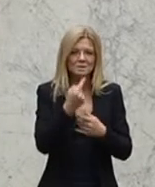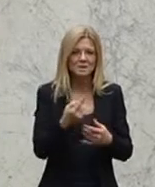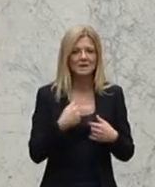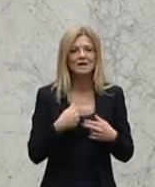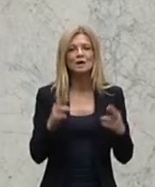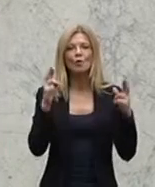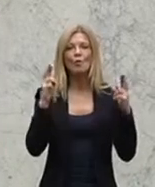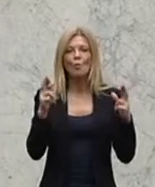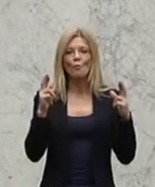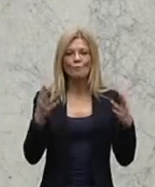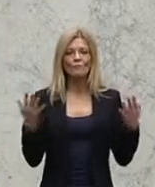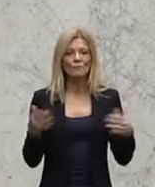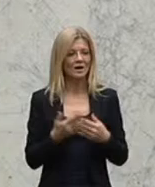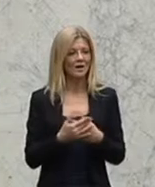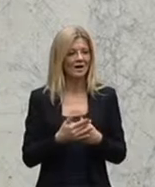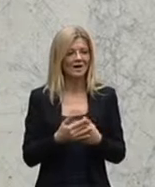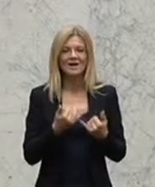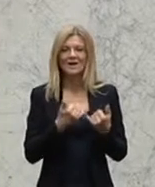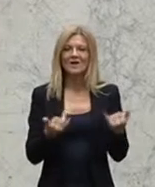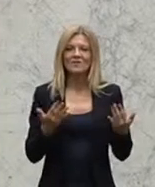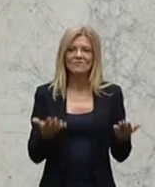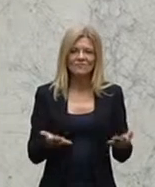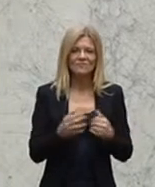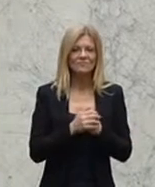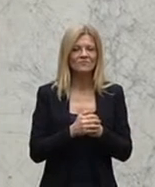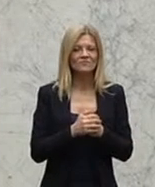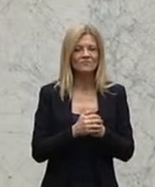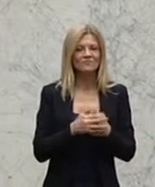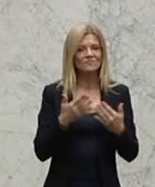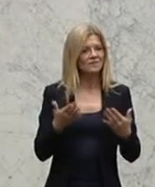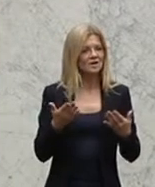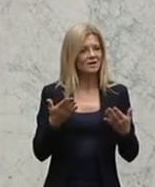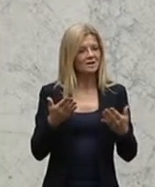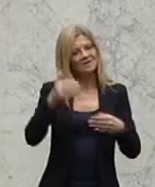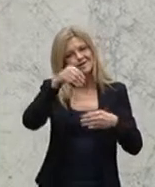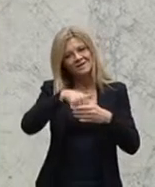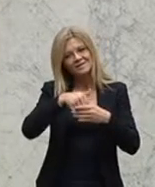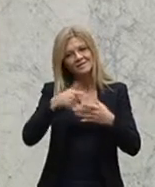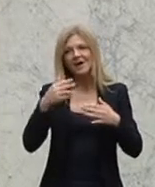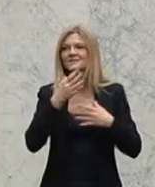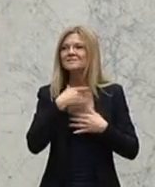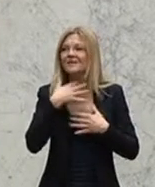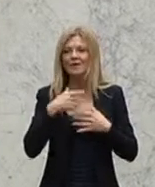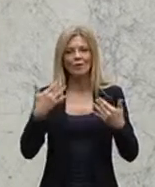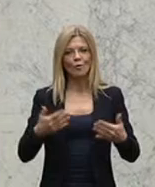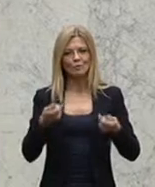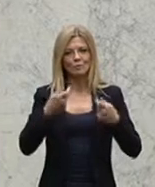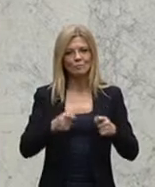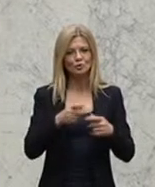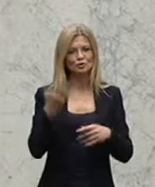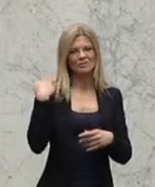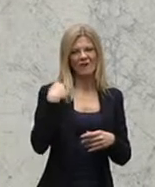heutigen Beschlusses den alten Metternich, den österreichischen Meister des Spitzelwesens, des Überwachungsstaates,